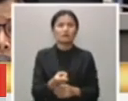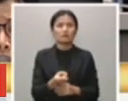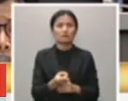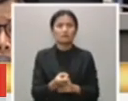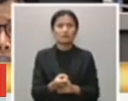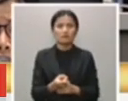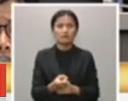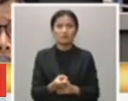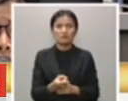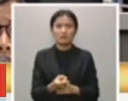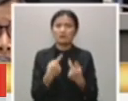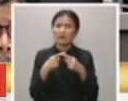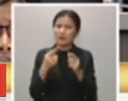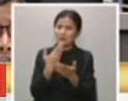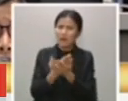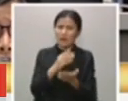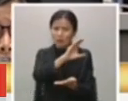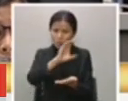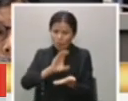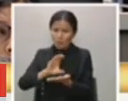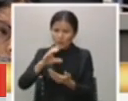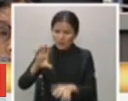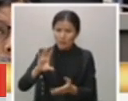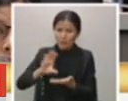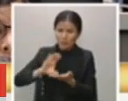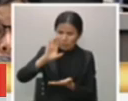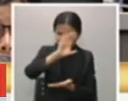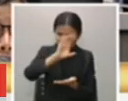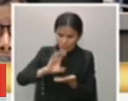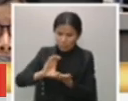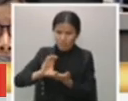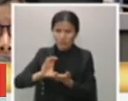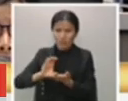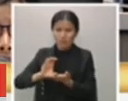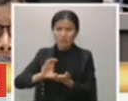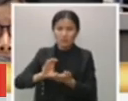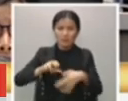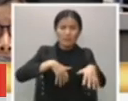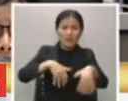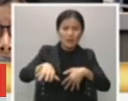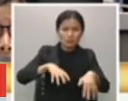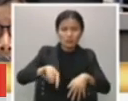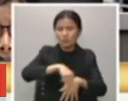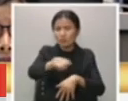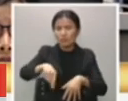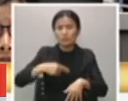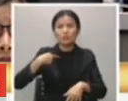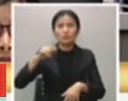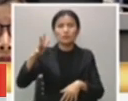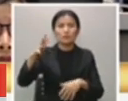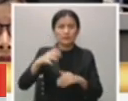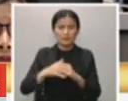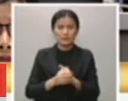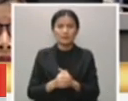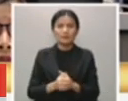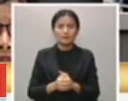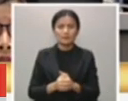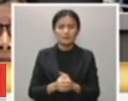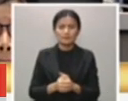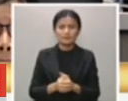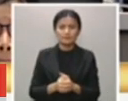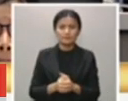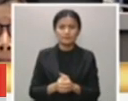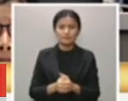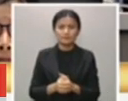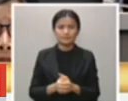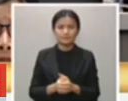แต่ทำงบประมาณมาแล้วมันไม่ถึงมือพี่น้องประชาชนอันนี้เรื่องใหญ่สิ่งที่ควรทำแต่ไม่ทำประเด็นถัดมา